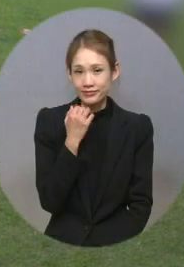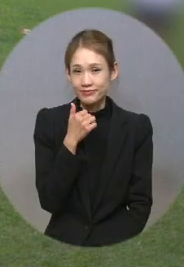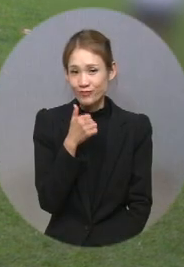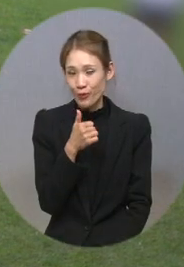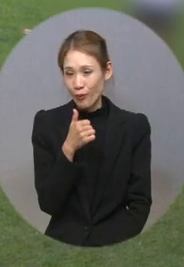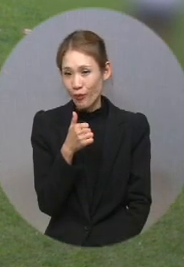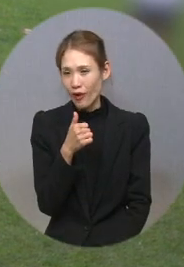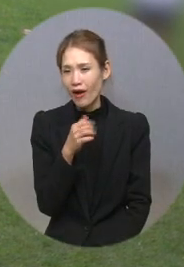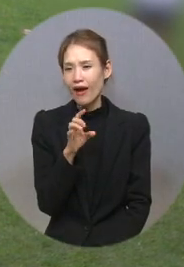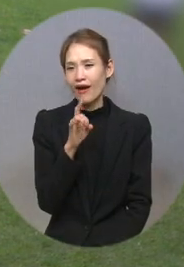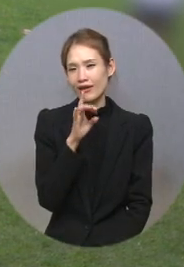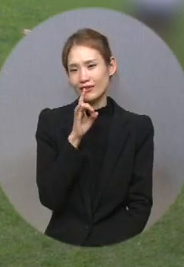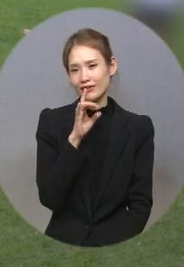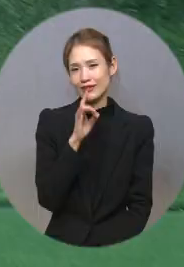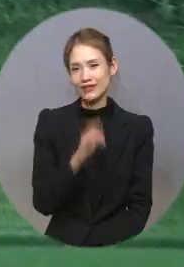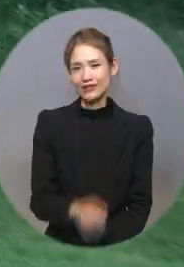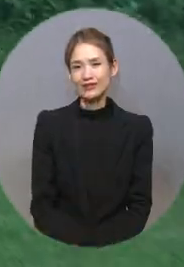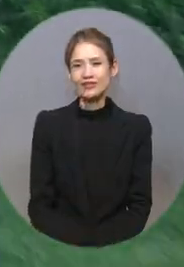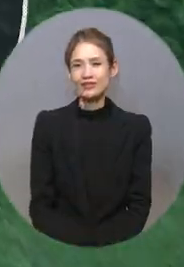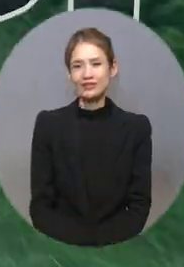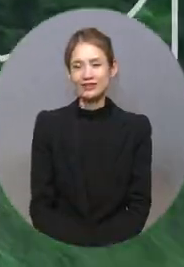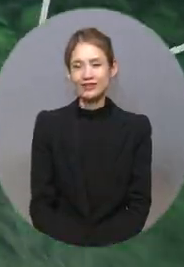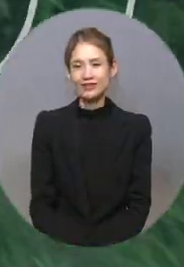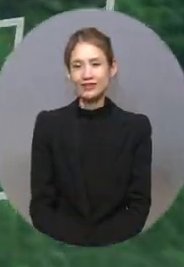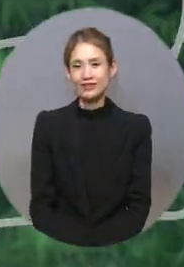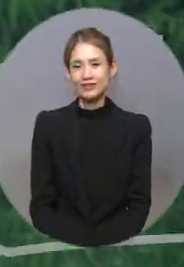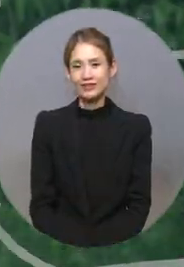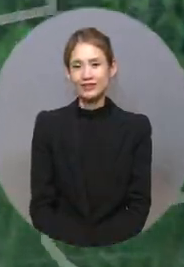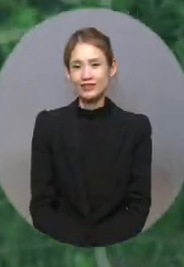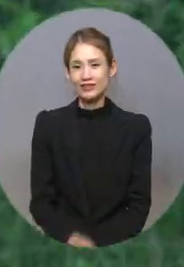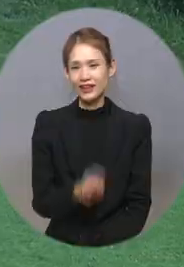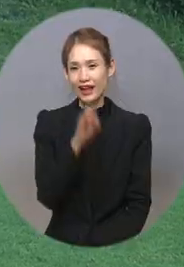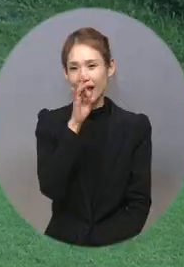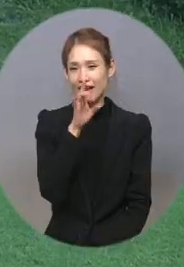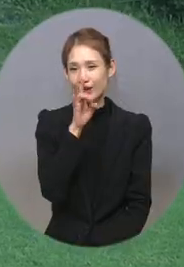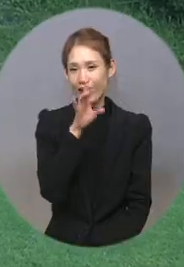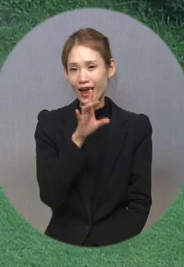굿샷. 안 된다. 수야. 안 된다.